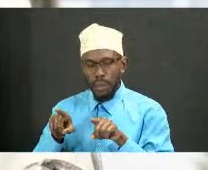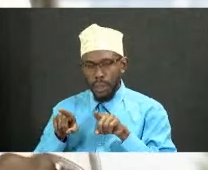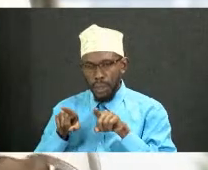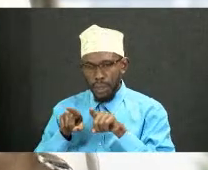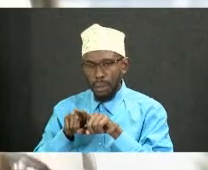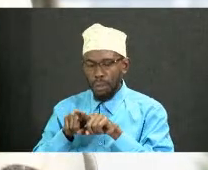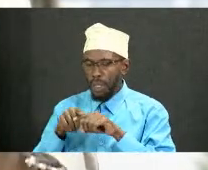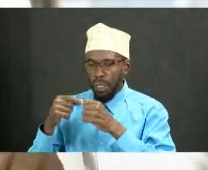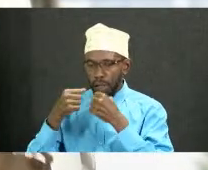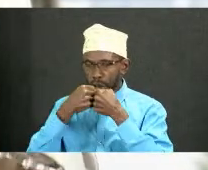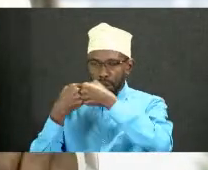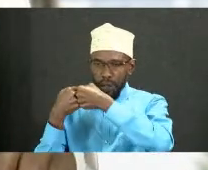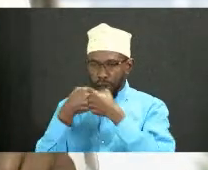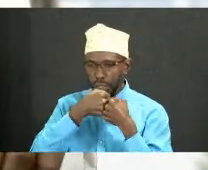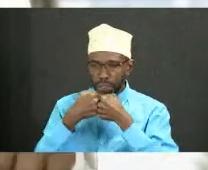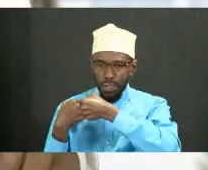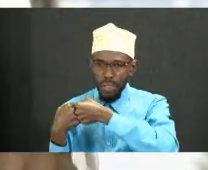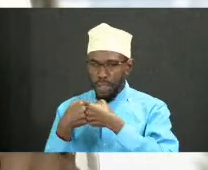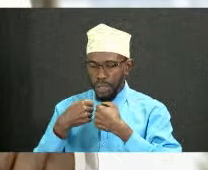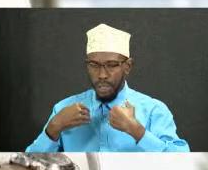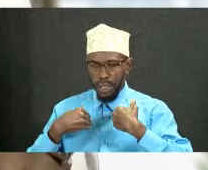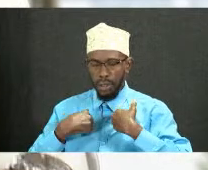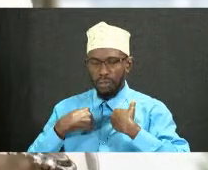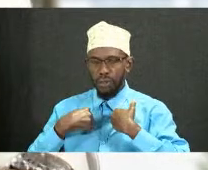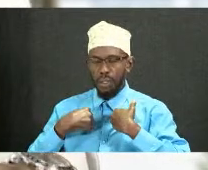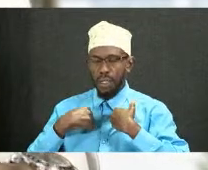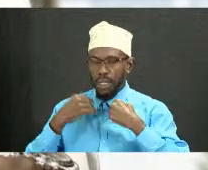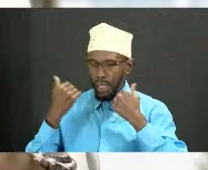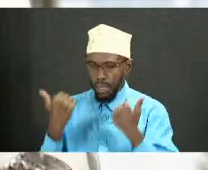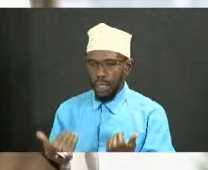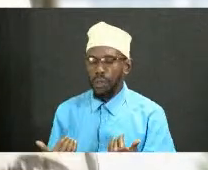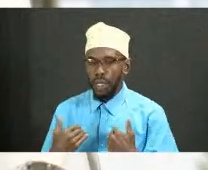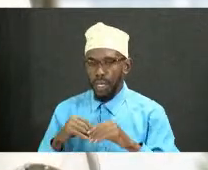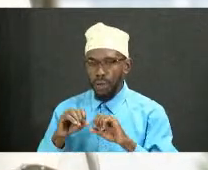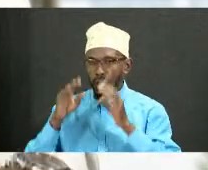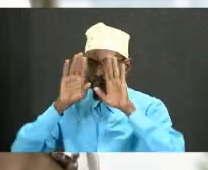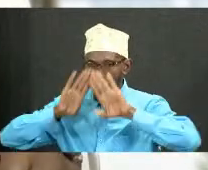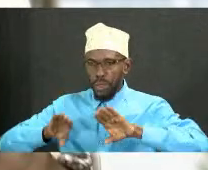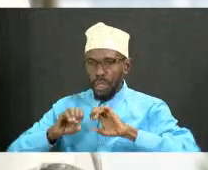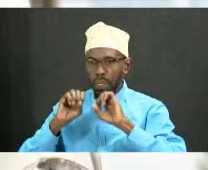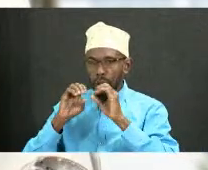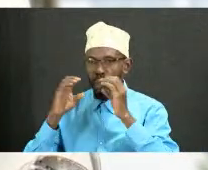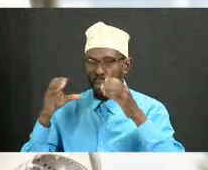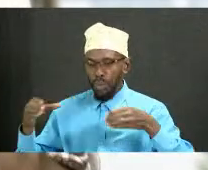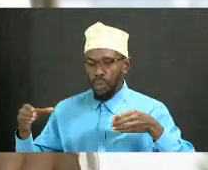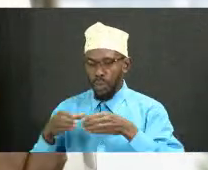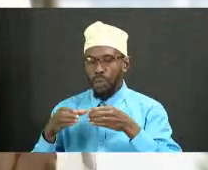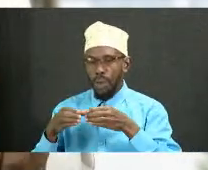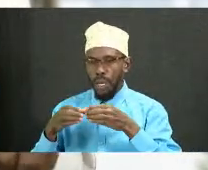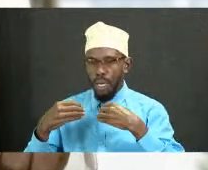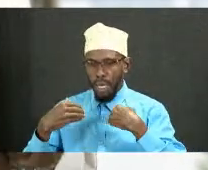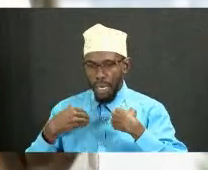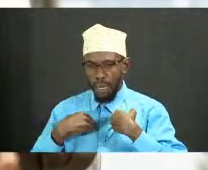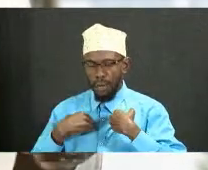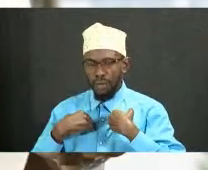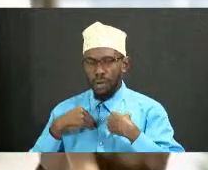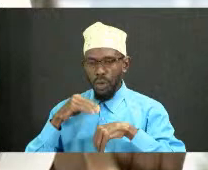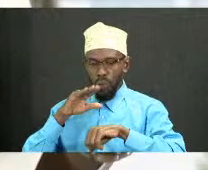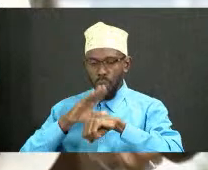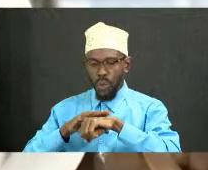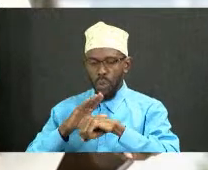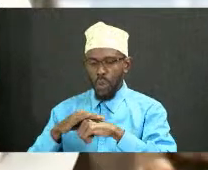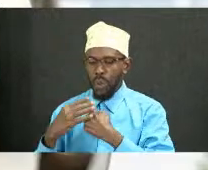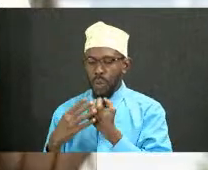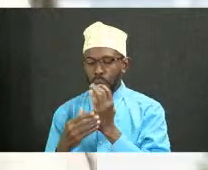hakuna misukosuko yoyote ambayo tunakumbana nayo sisi kama umma wa Kiislamu isipokuwa tuna